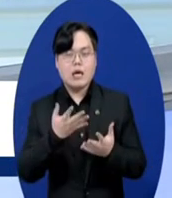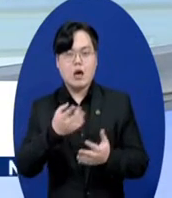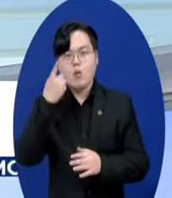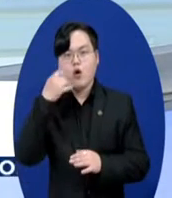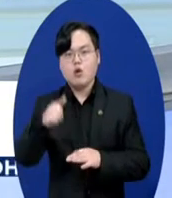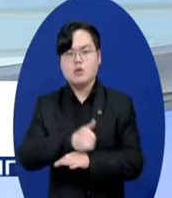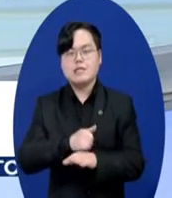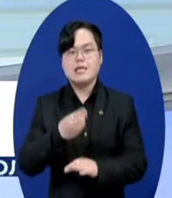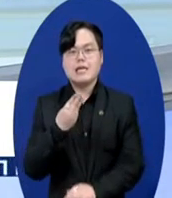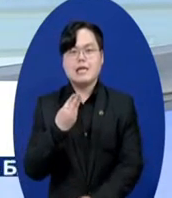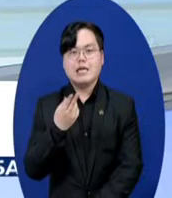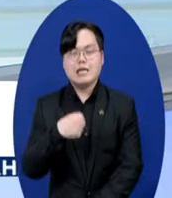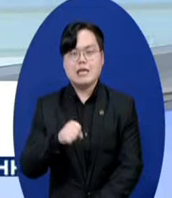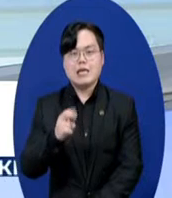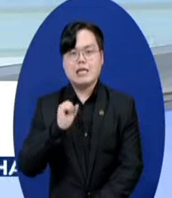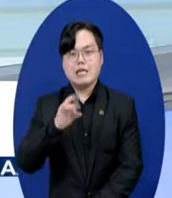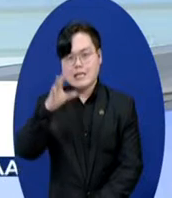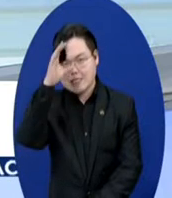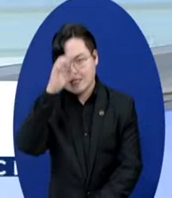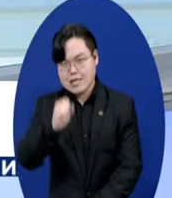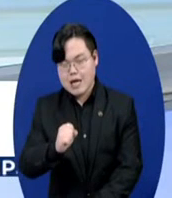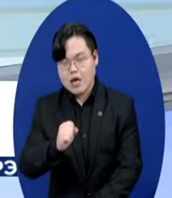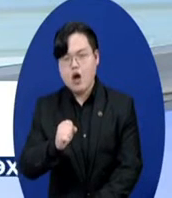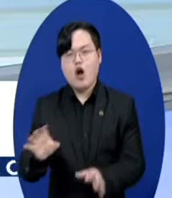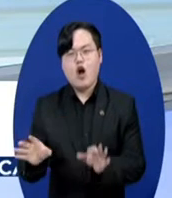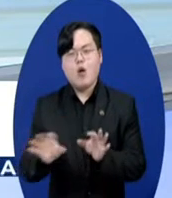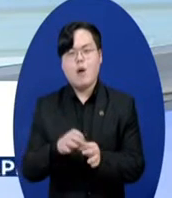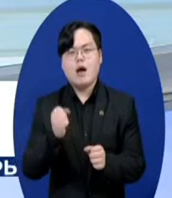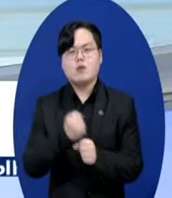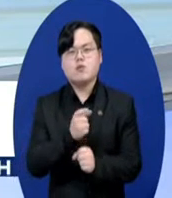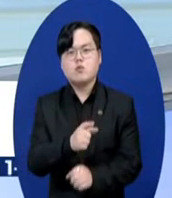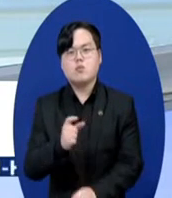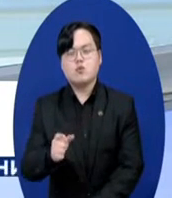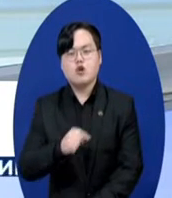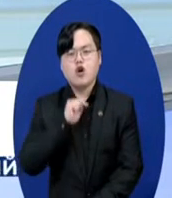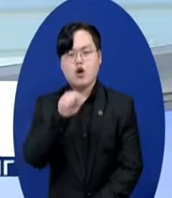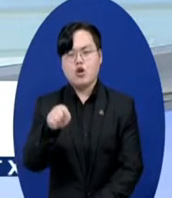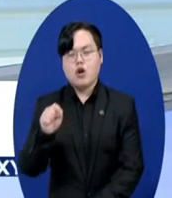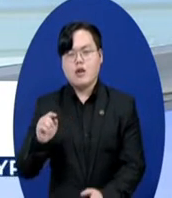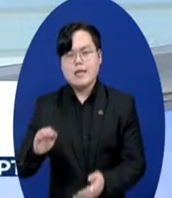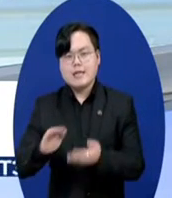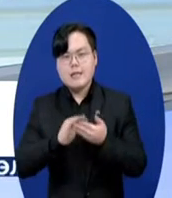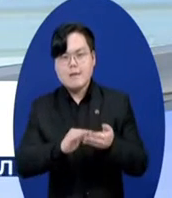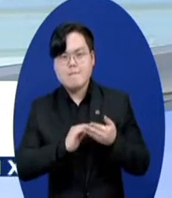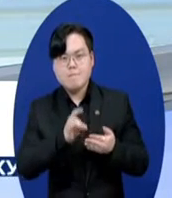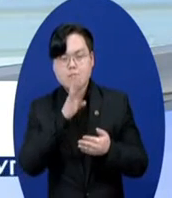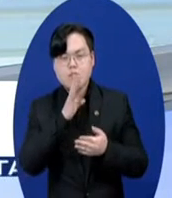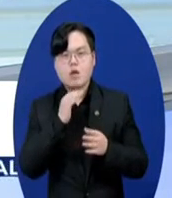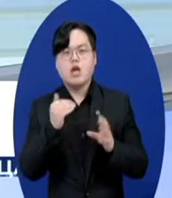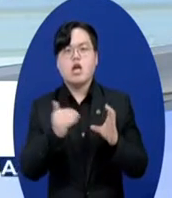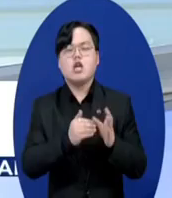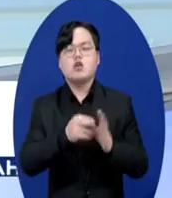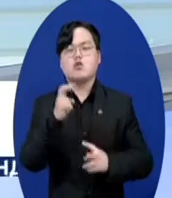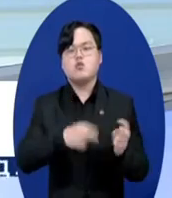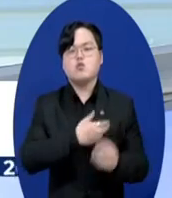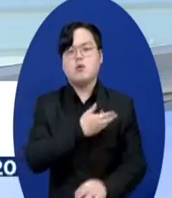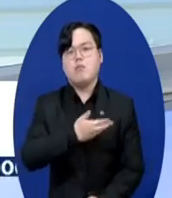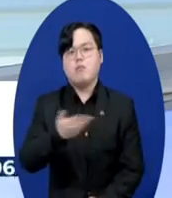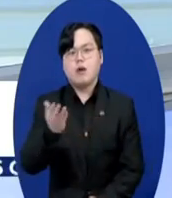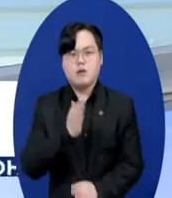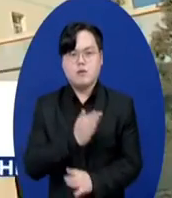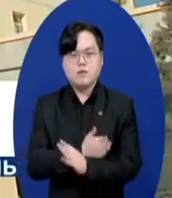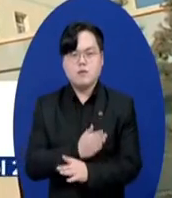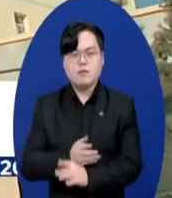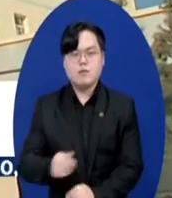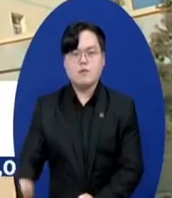өнөөдөр Монгол Улсын шатар сайд болон төрийн өмчийн болгох зохицуулалтын газар холбогд халтны хүмүүс газар дээр нь ажиллаж тус эмнэлгийг Эрдэнэт үйлдвэрт шилжүүлээ